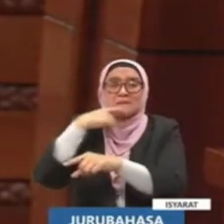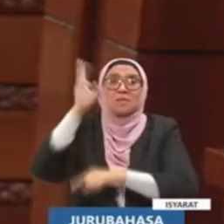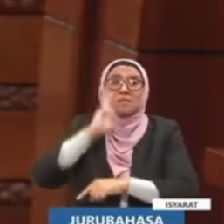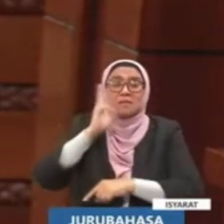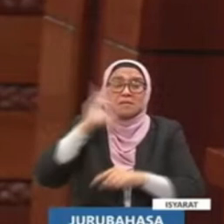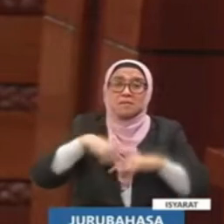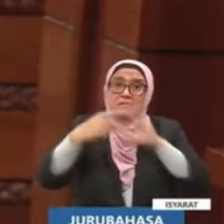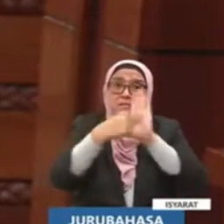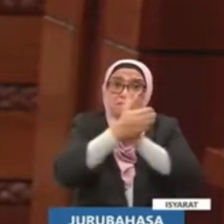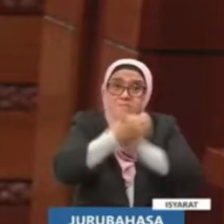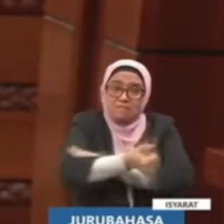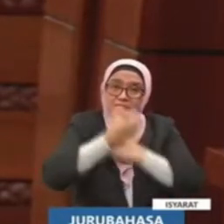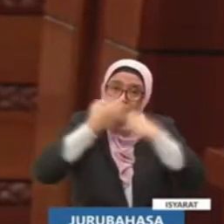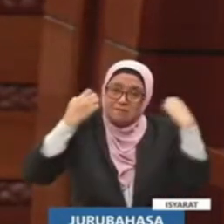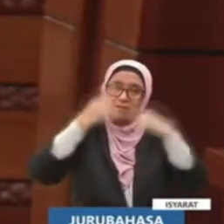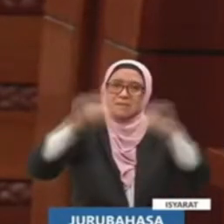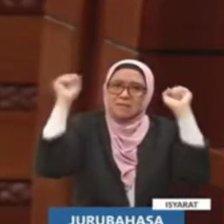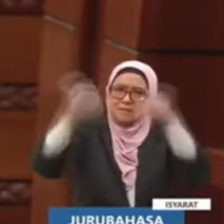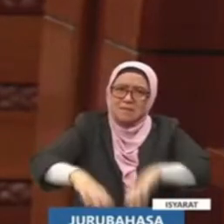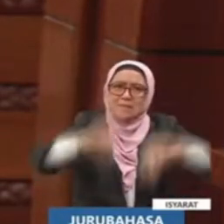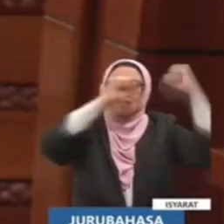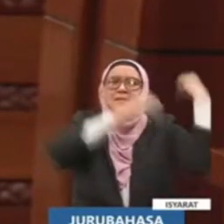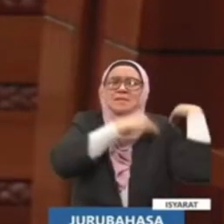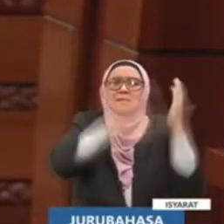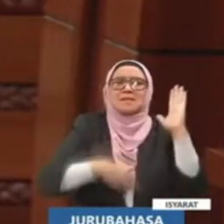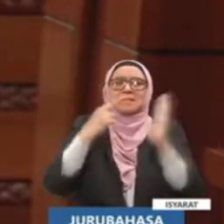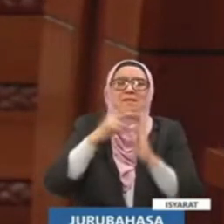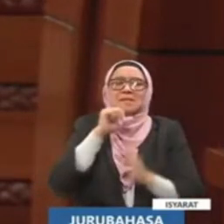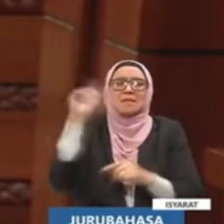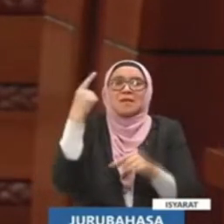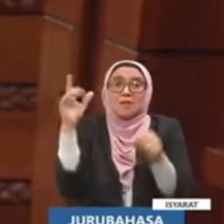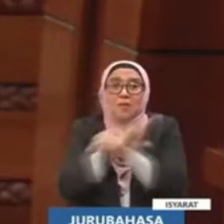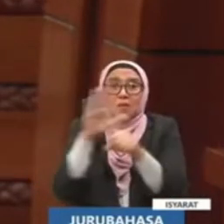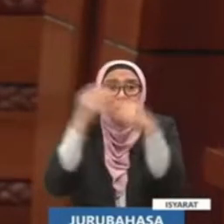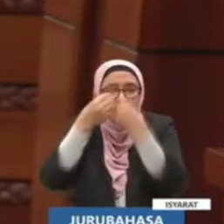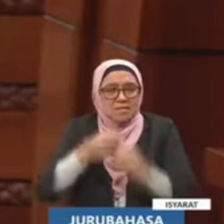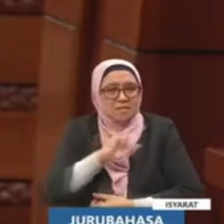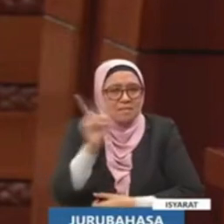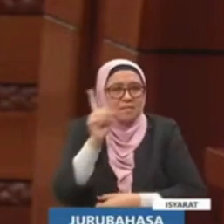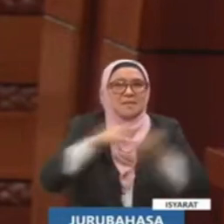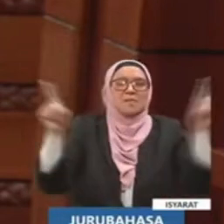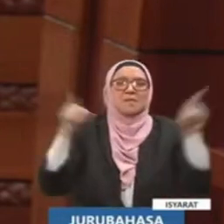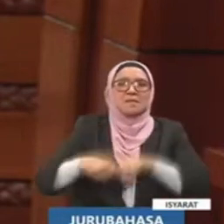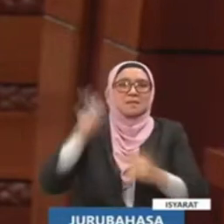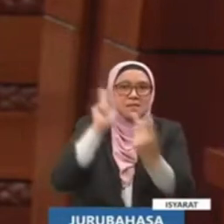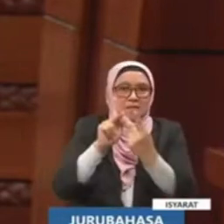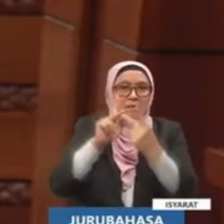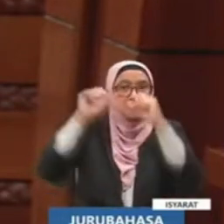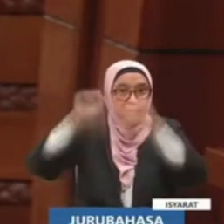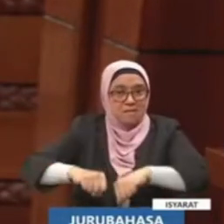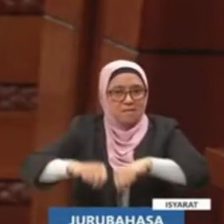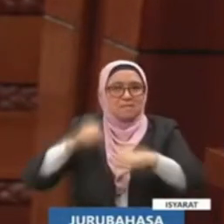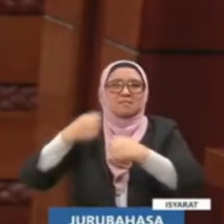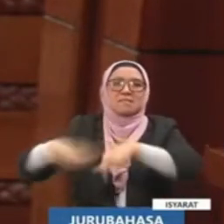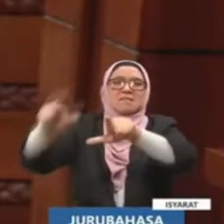bukan setakat hanya melihat memenuhi kuota saja tetapi sesuai mampu dan layak untuk kepranan Dan saya yakin Insyaallah